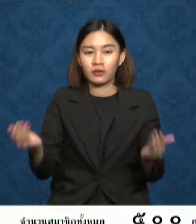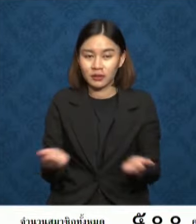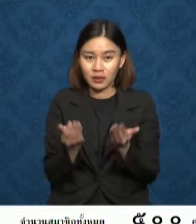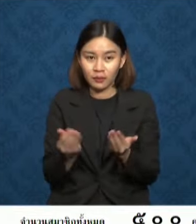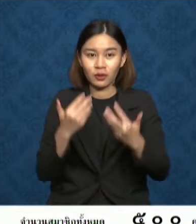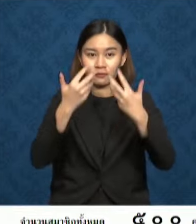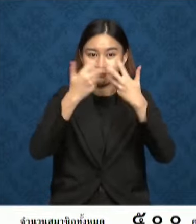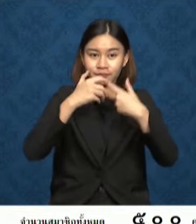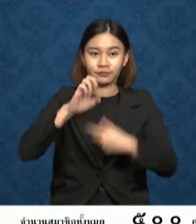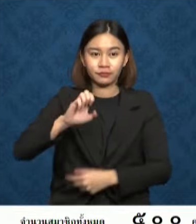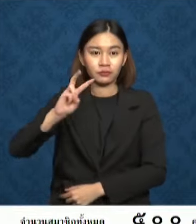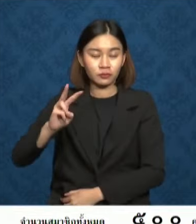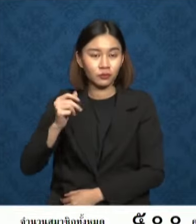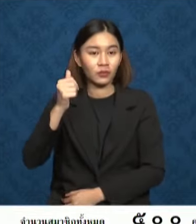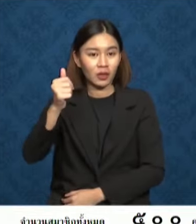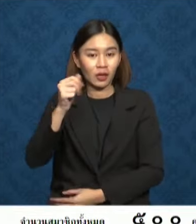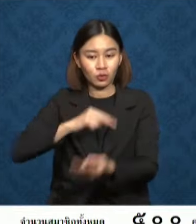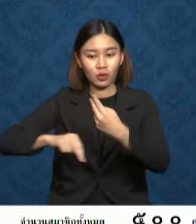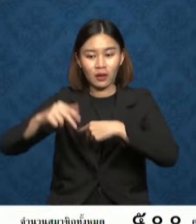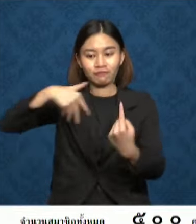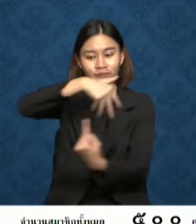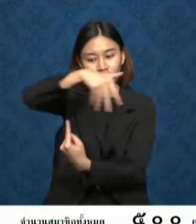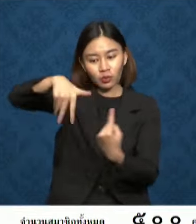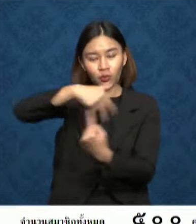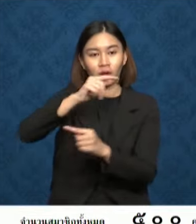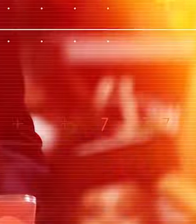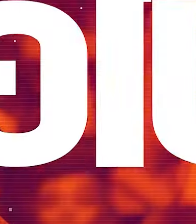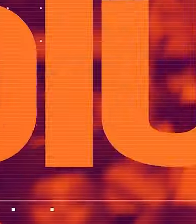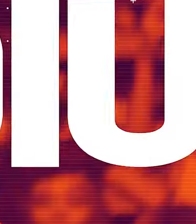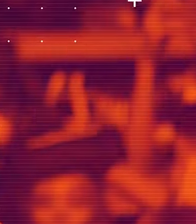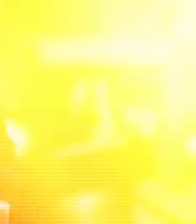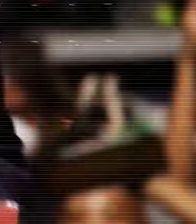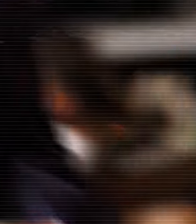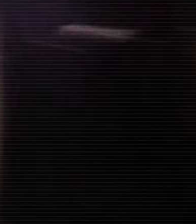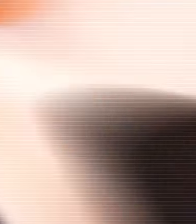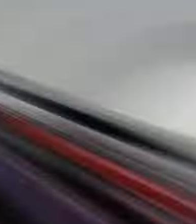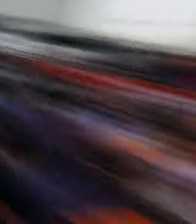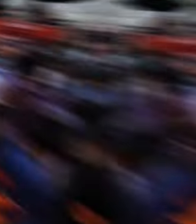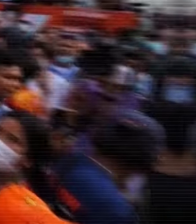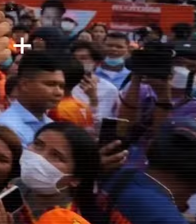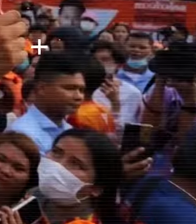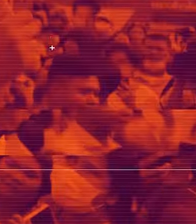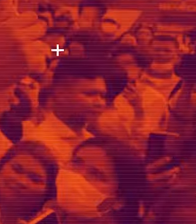นับสนุนุสาหกรม EV และสามารถรักษาสงแดล้มไปได้พๆกันเปล